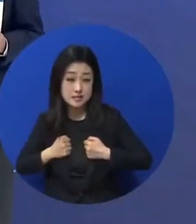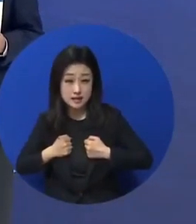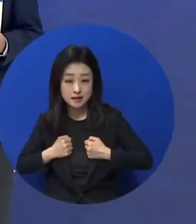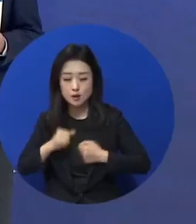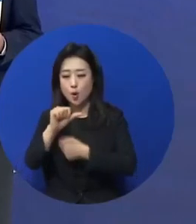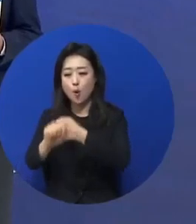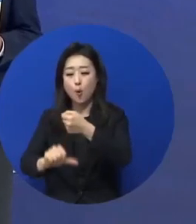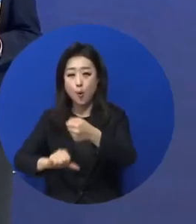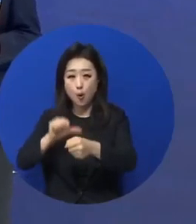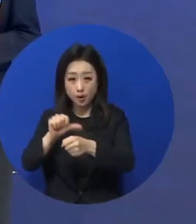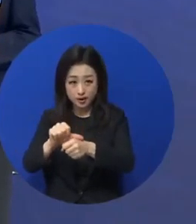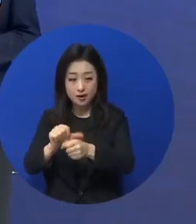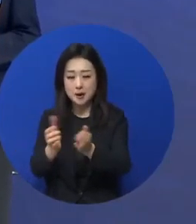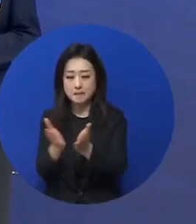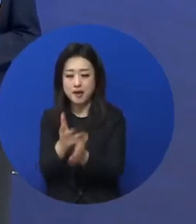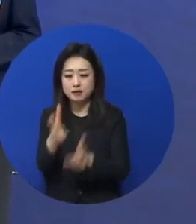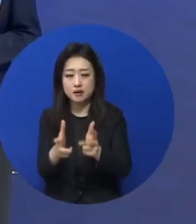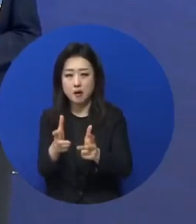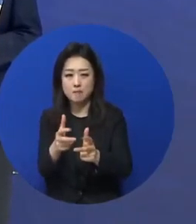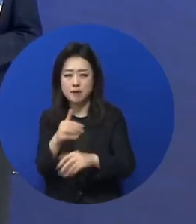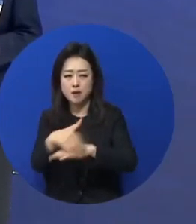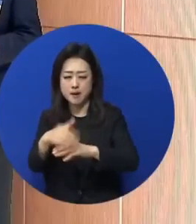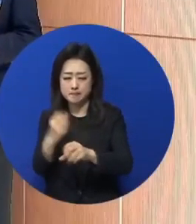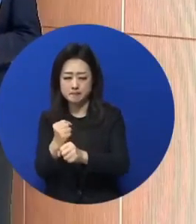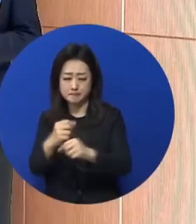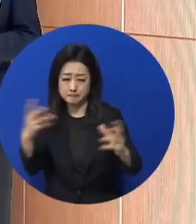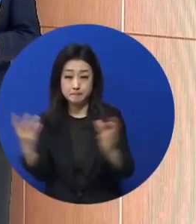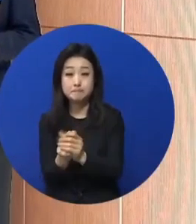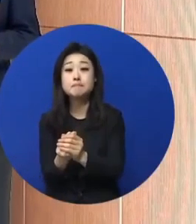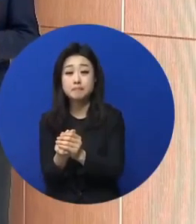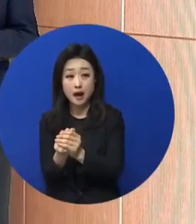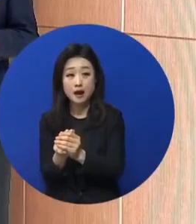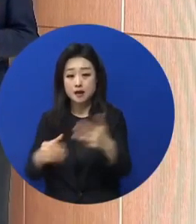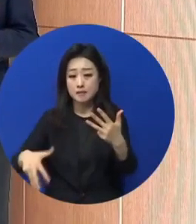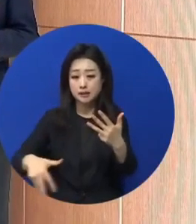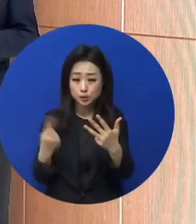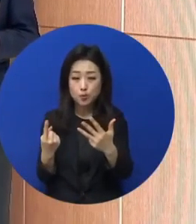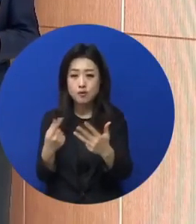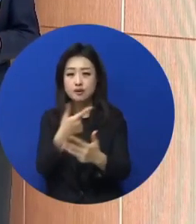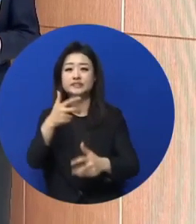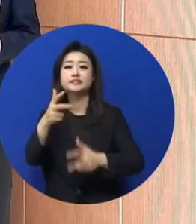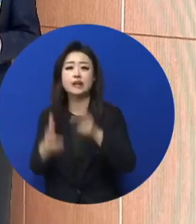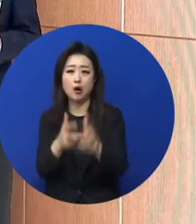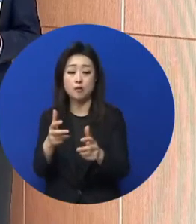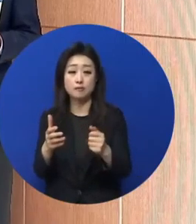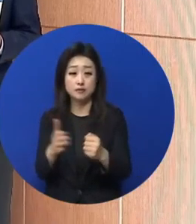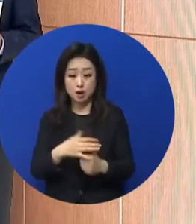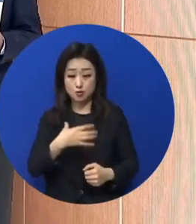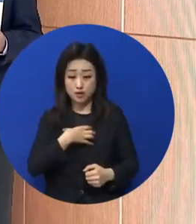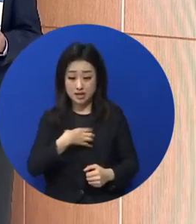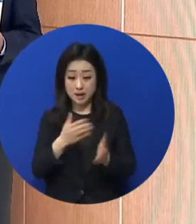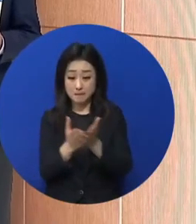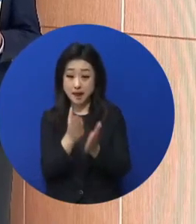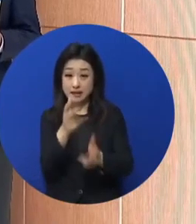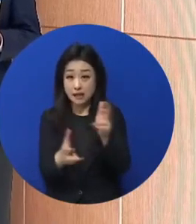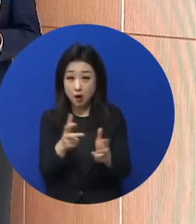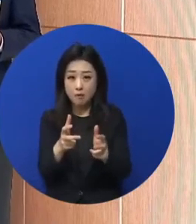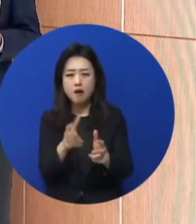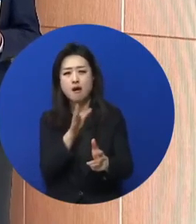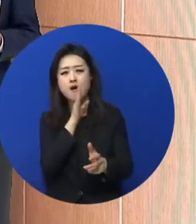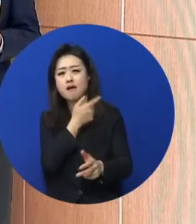5개년 계획을 관철시켰습니다. 8조 원짜리 대규모 프로젝트여서 위기의 조선 산업에도 담비가